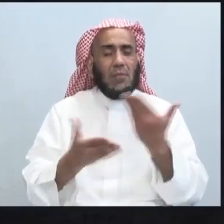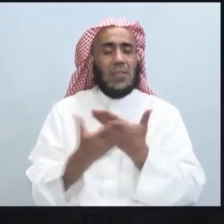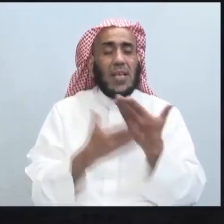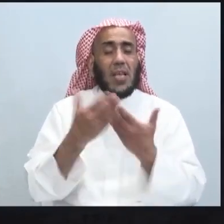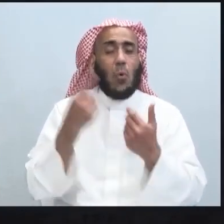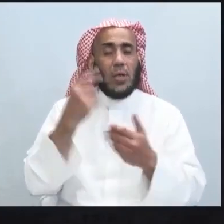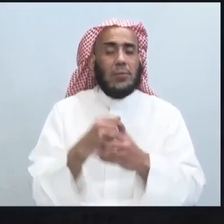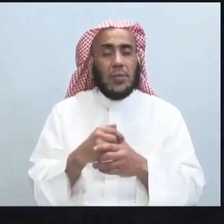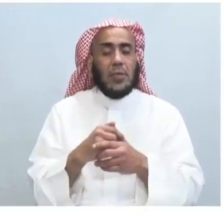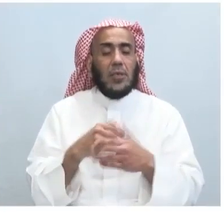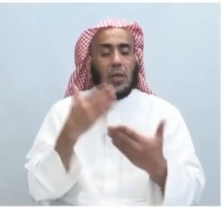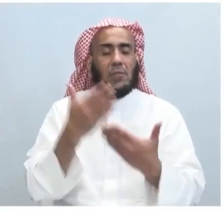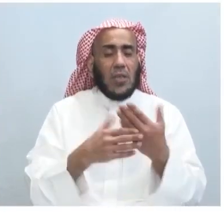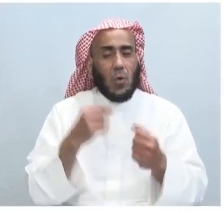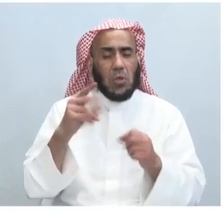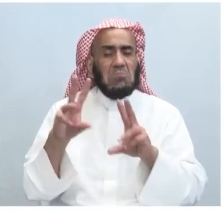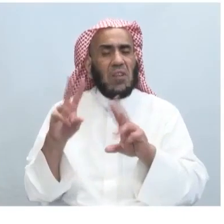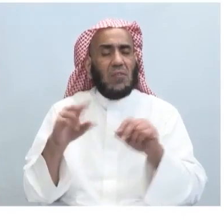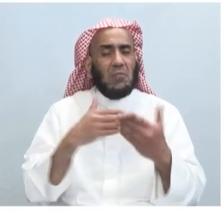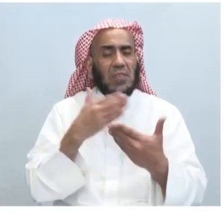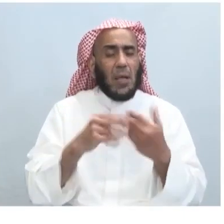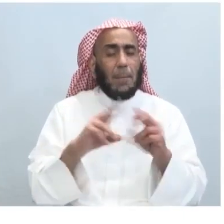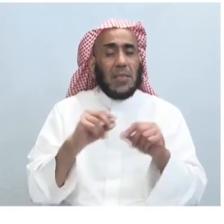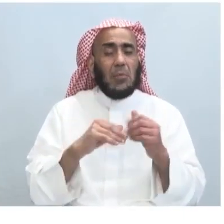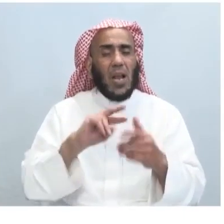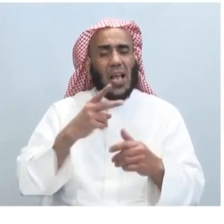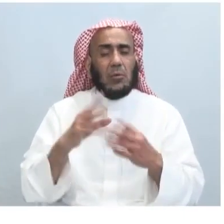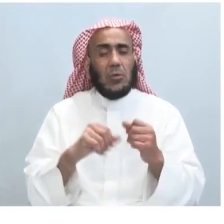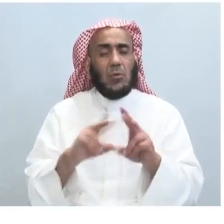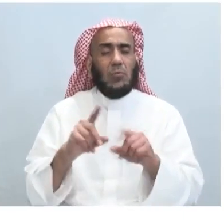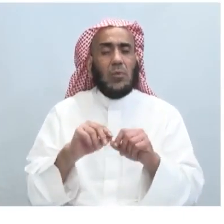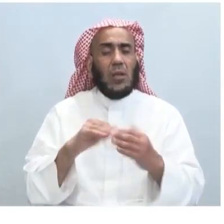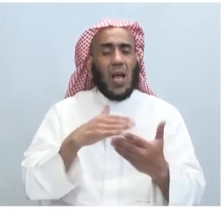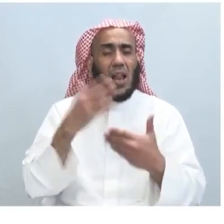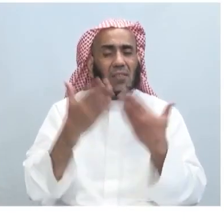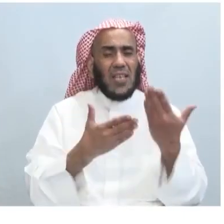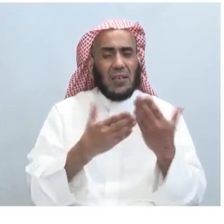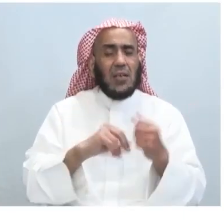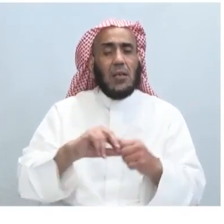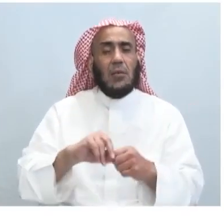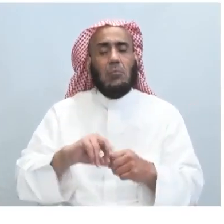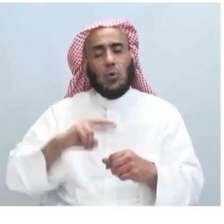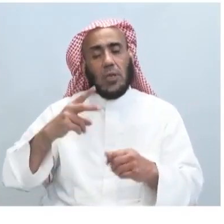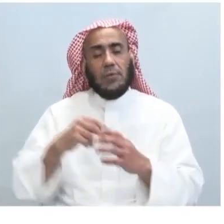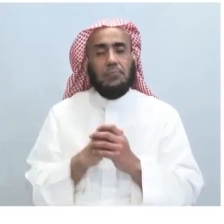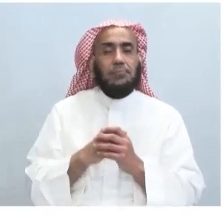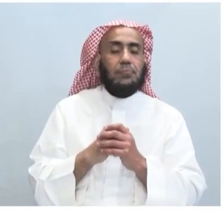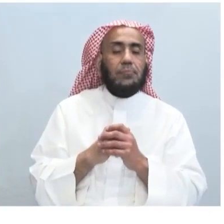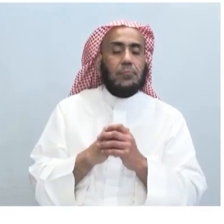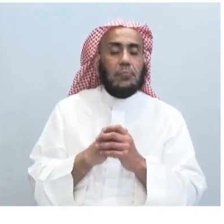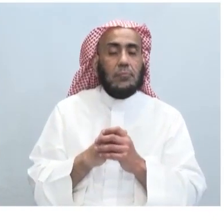واحده تكون في حاله فيزيائيه نفسها واحده بالنسبه للغير متجانس تكون في حاله فيزيائيه احسنتم مختلفه